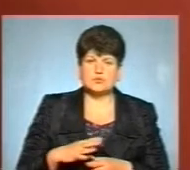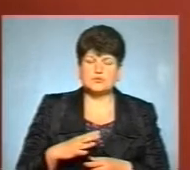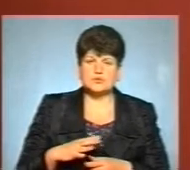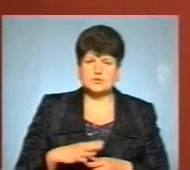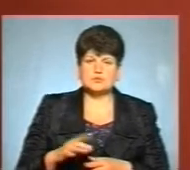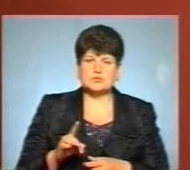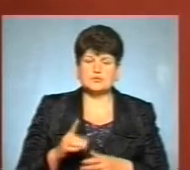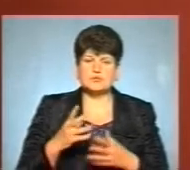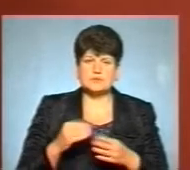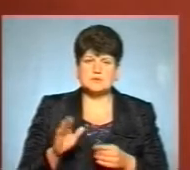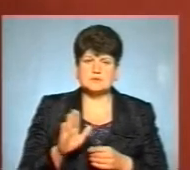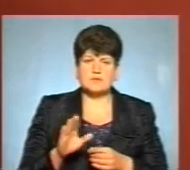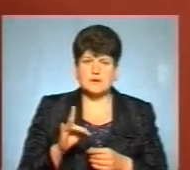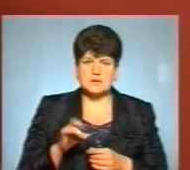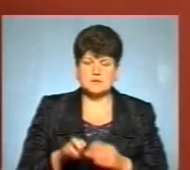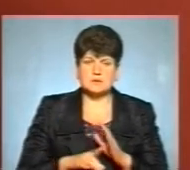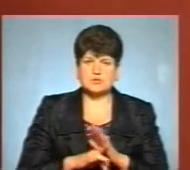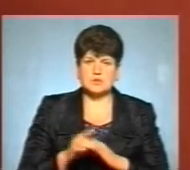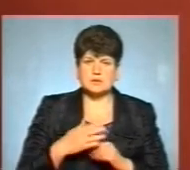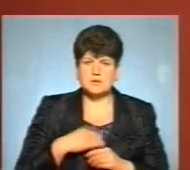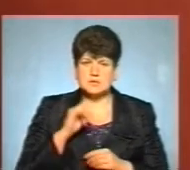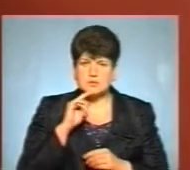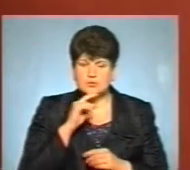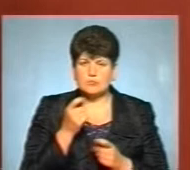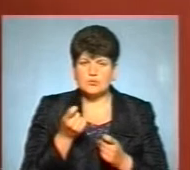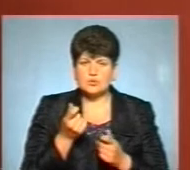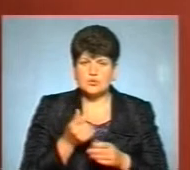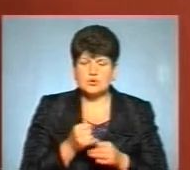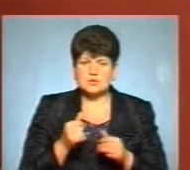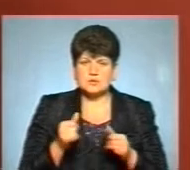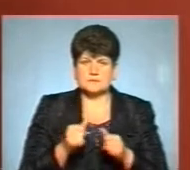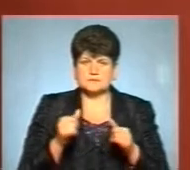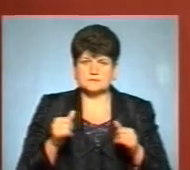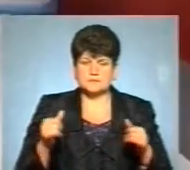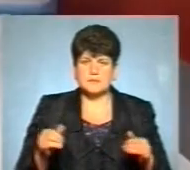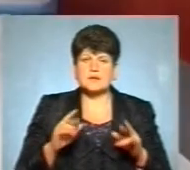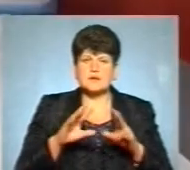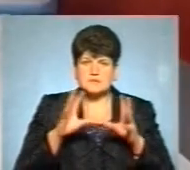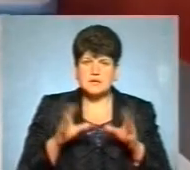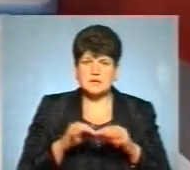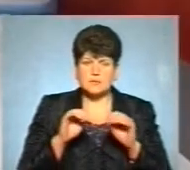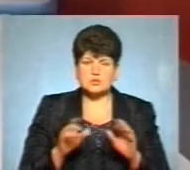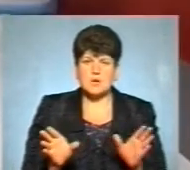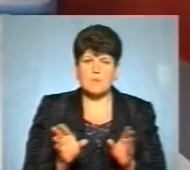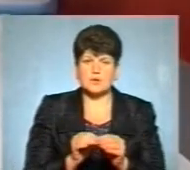що вже з вересня почне наша економіка потрохи зростати. Як взагалі можна поєднати ці